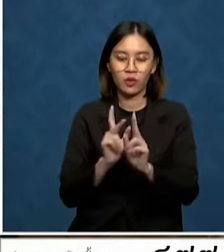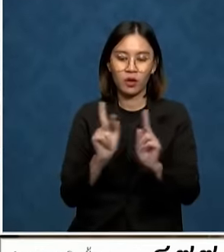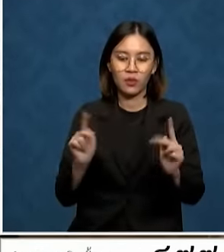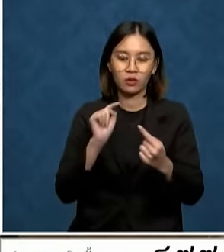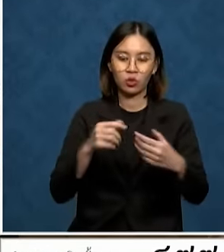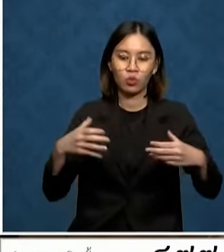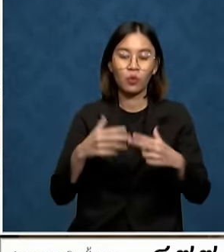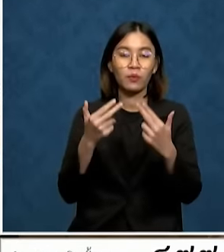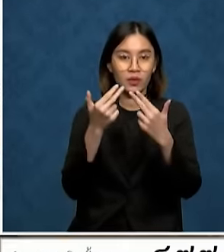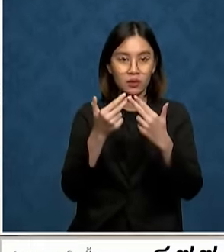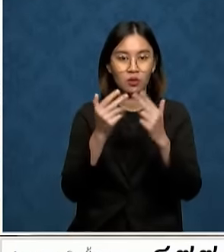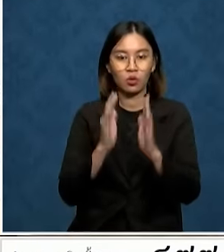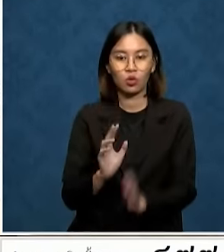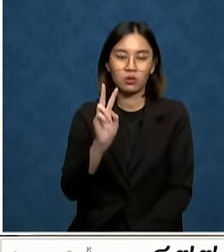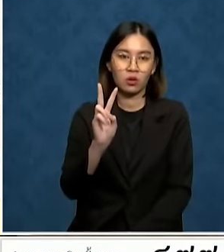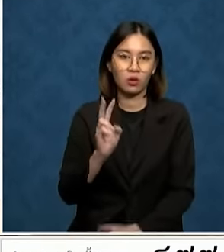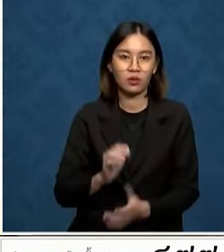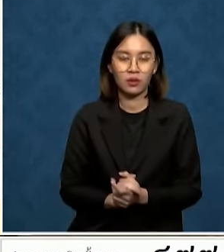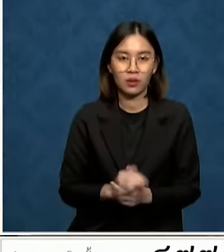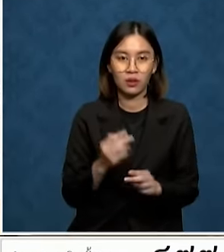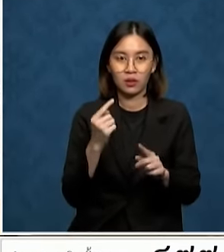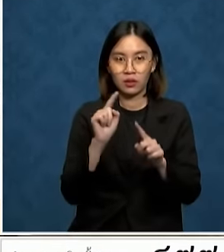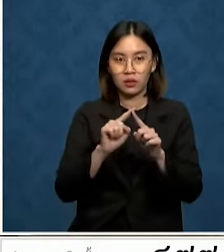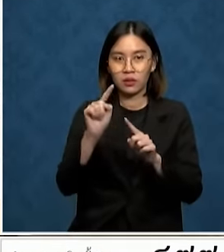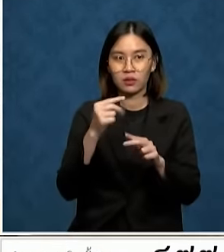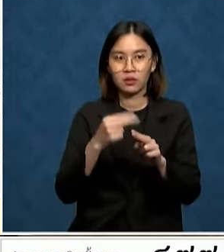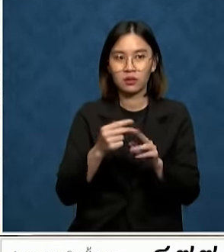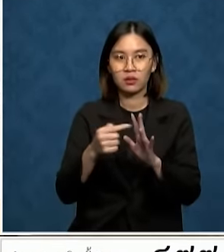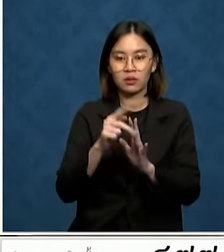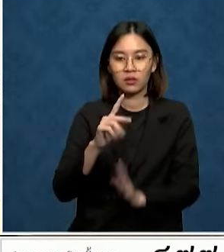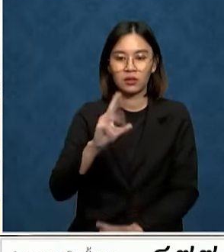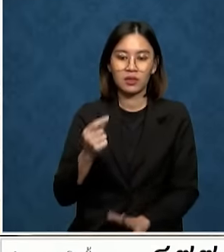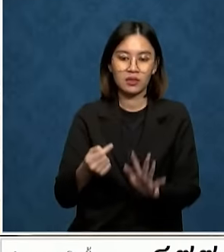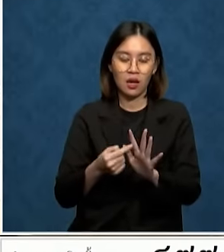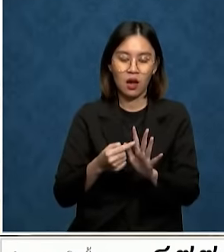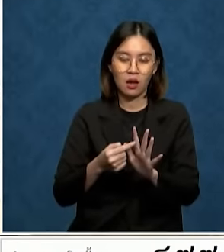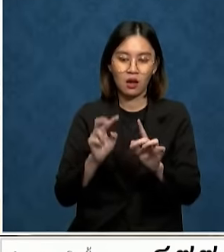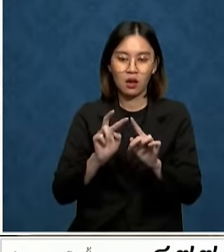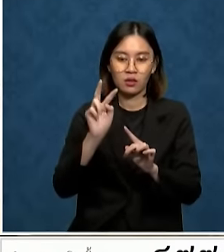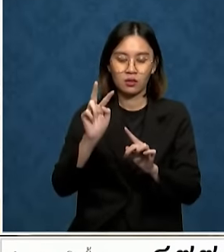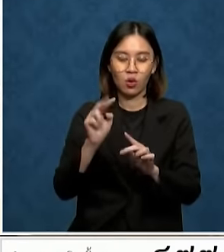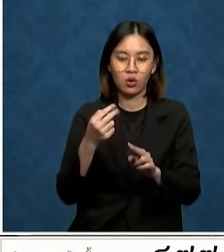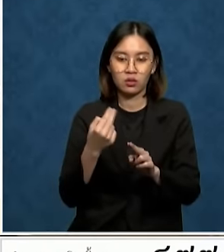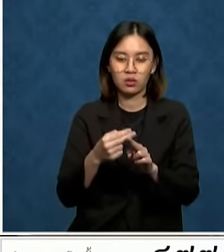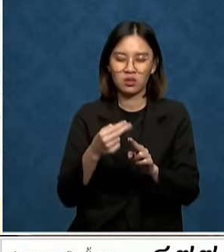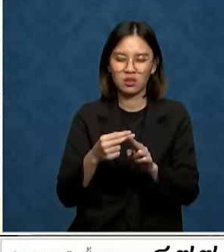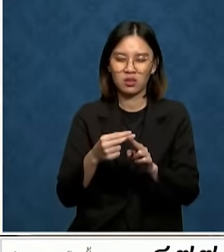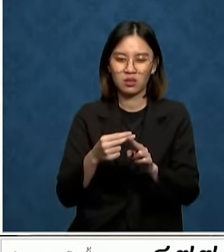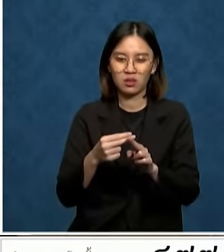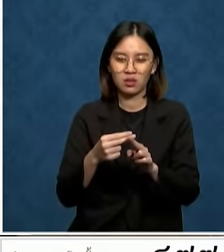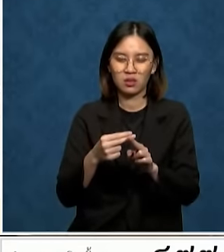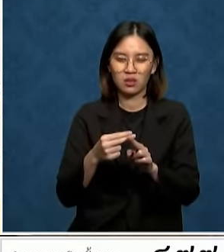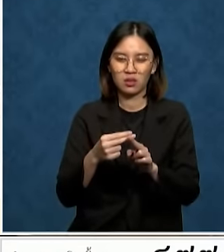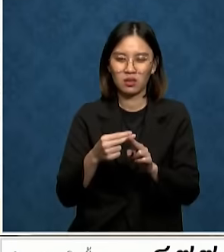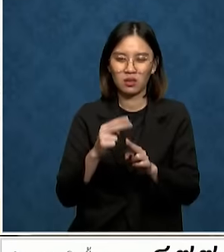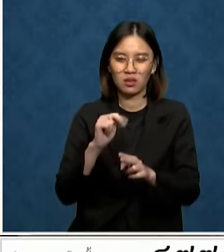สัสวนของพักภลัสร้างชาตินะำนวนสองท่าน1. สอสอเกชา ศัษมบูรณ์2. รองศัธ สาจาร์ โด๊กเต